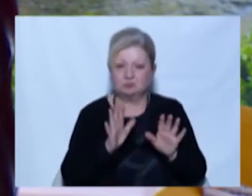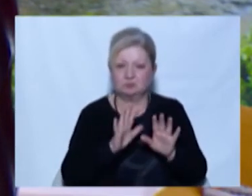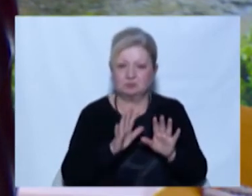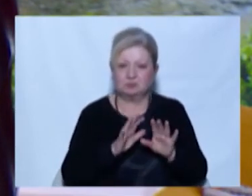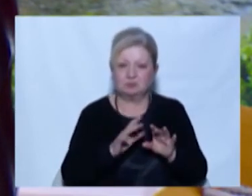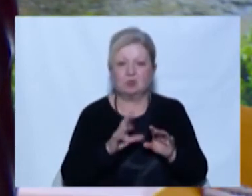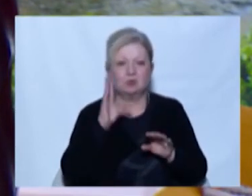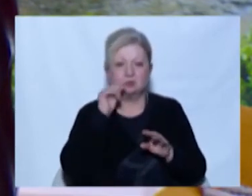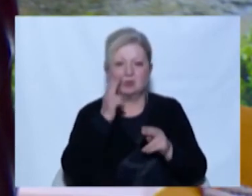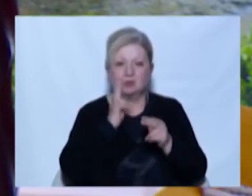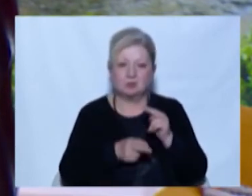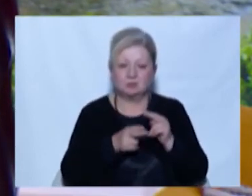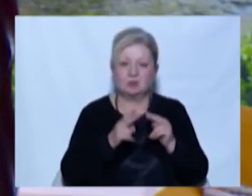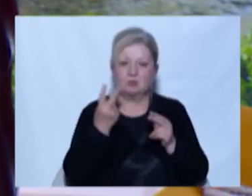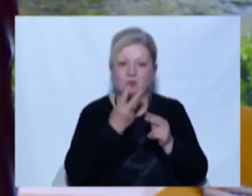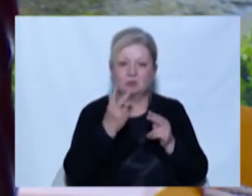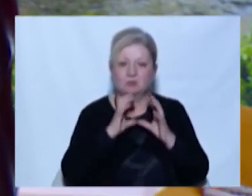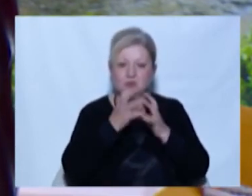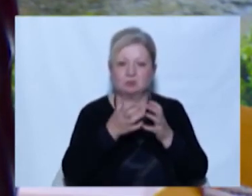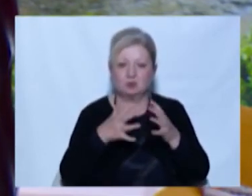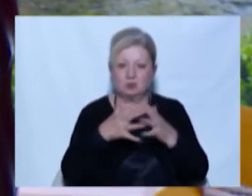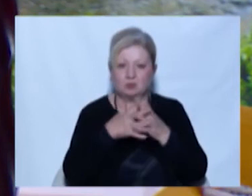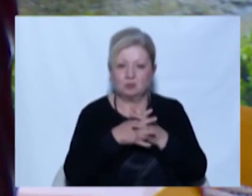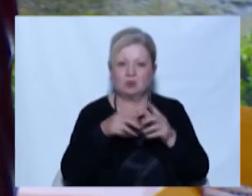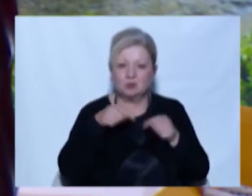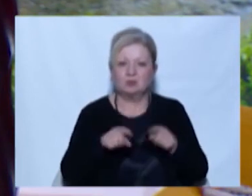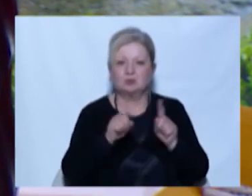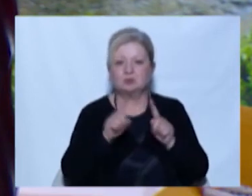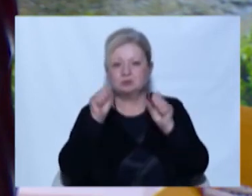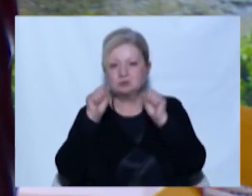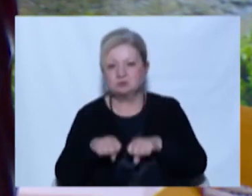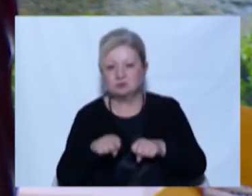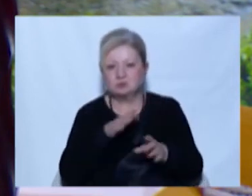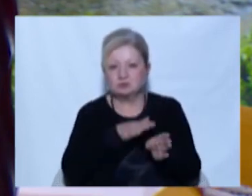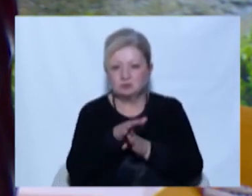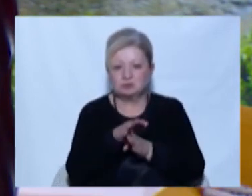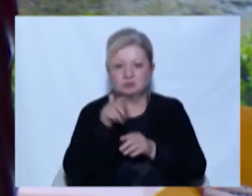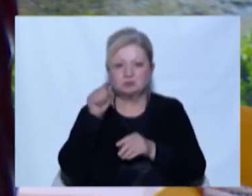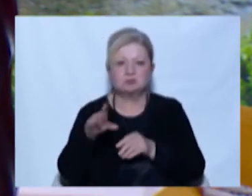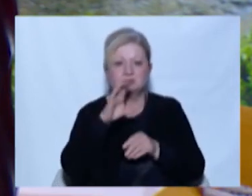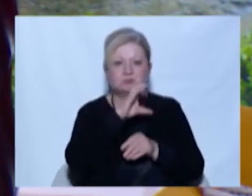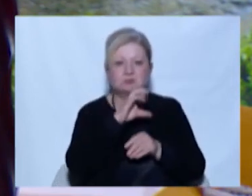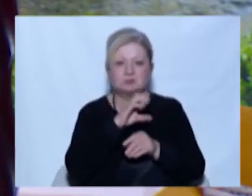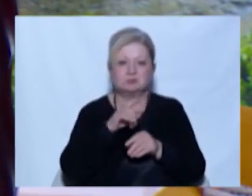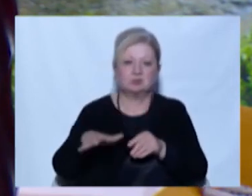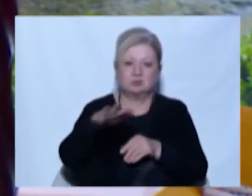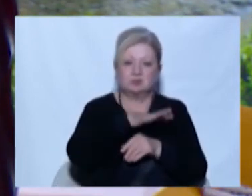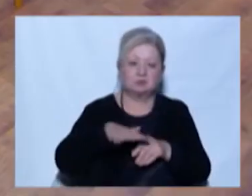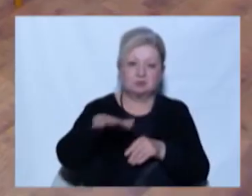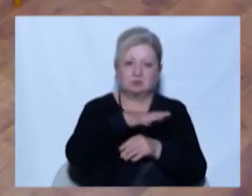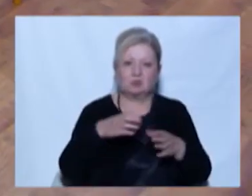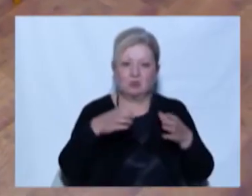როდესაც დამთავრდა მეორე მსოფლიო ომი, და რა როლი შეიძლებოდა ამაში შეესრულებინა იმ დროს უკვე არსებულ საერთაშორისო